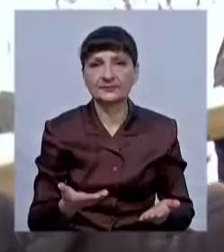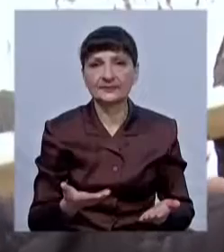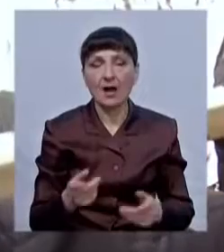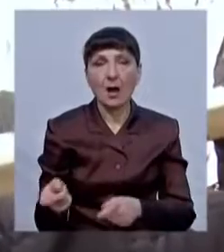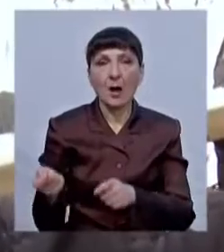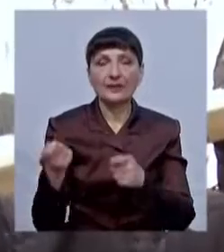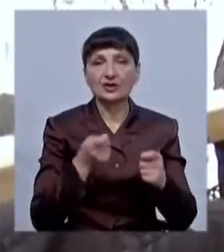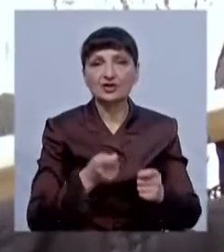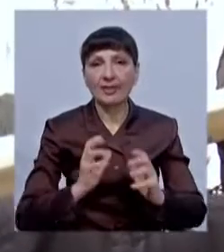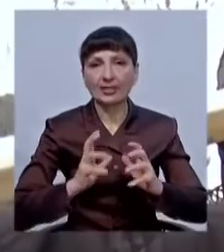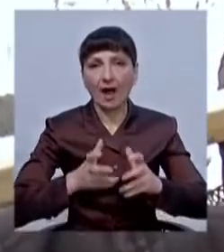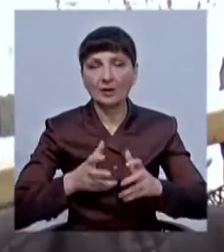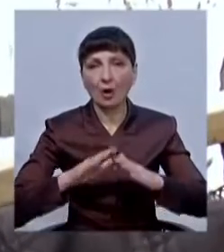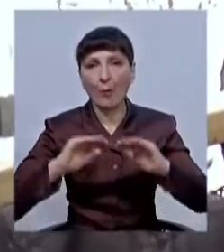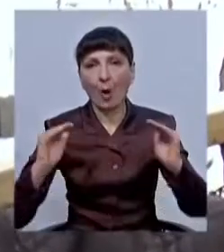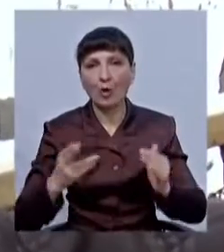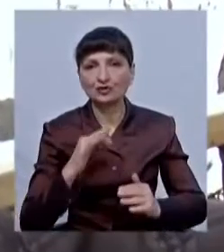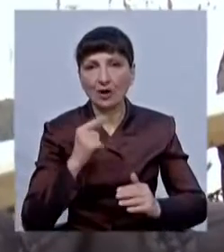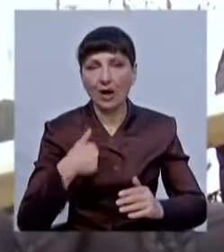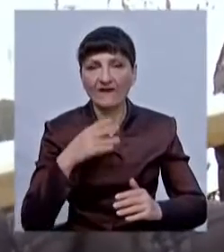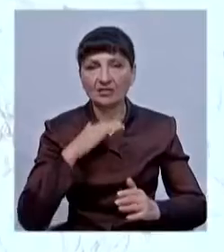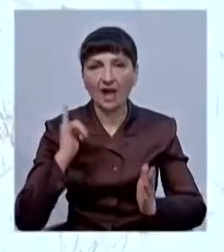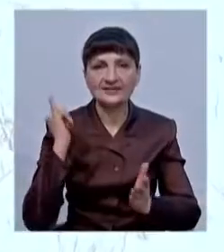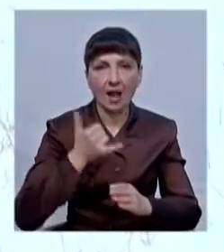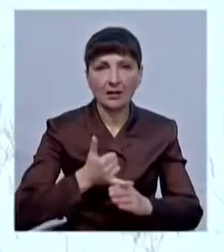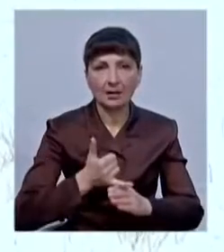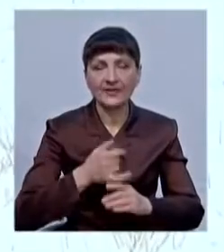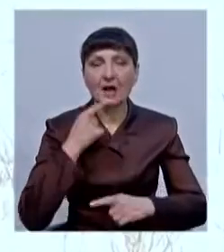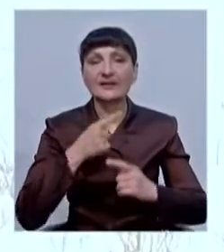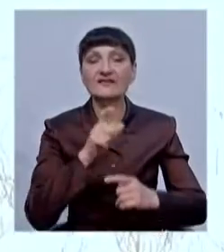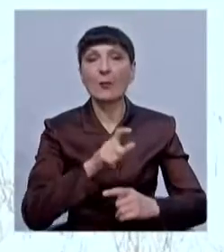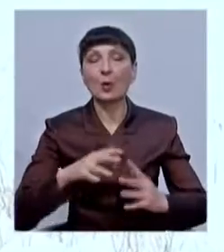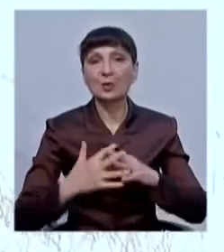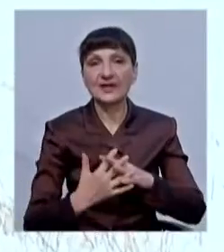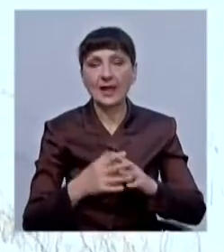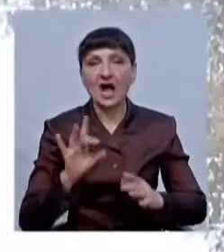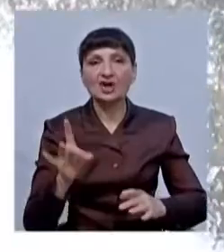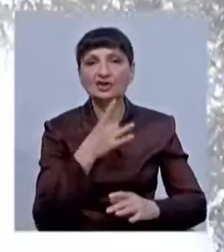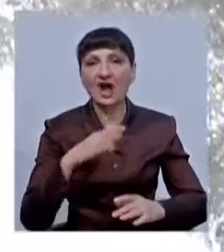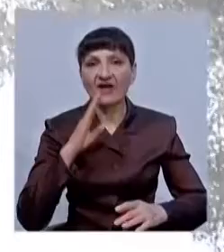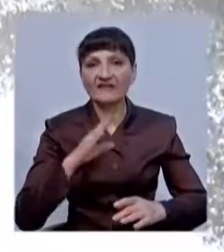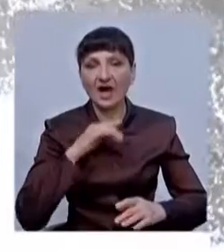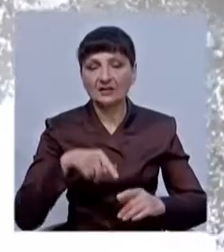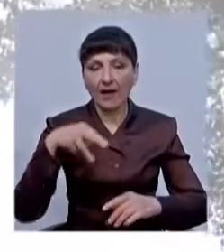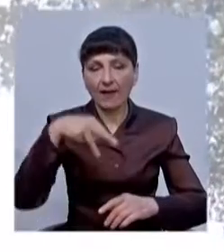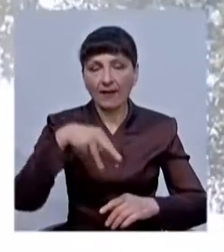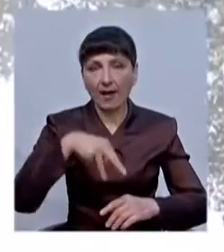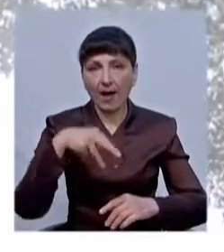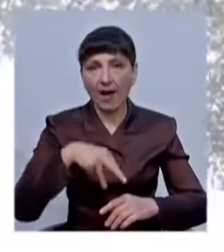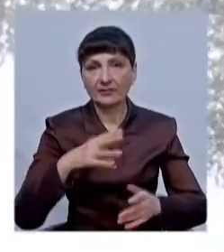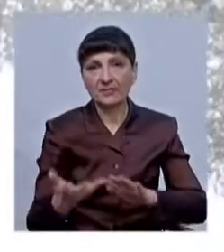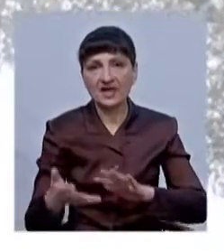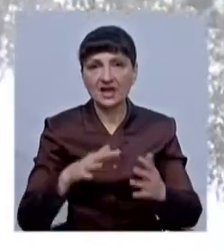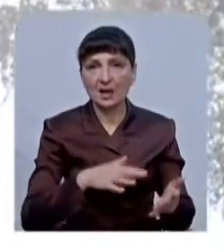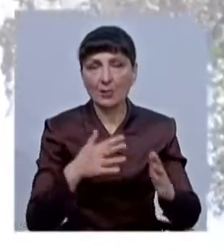Подъезжает трактор с бочкой, мы за нее платим. Нам воды залили, все. По словам сельчан, ржавая вода, которая течет из-под крана, подается с